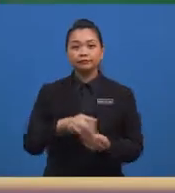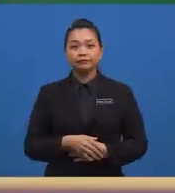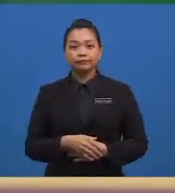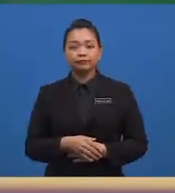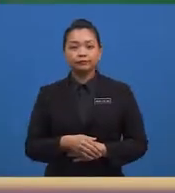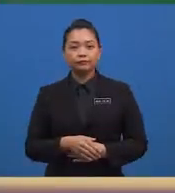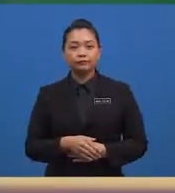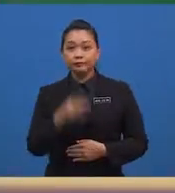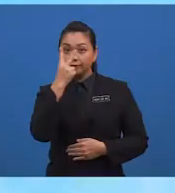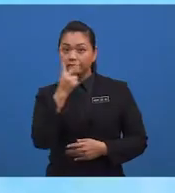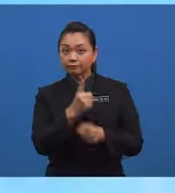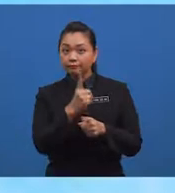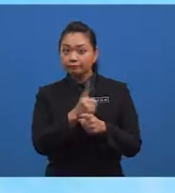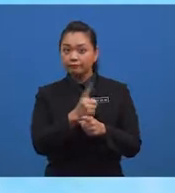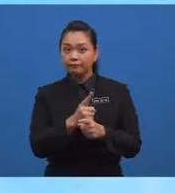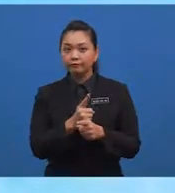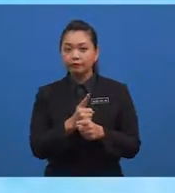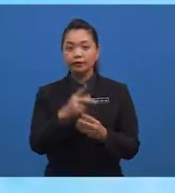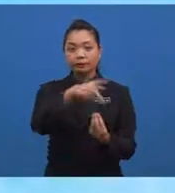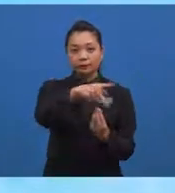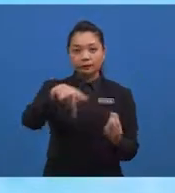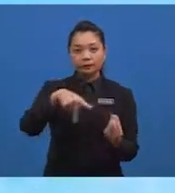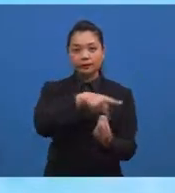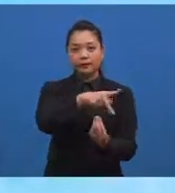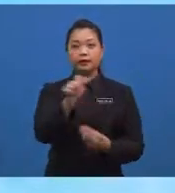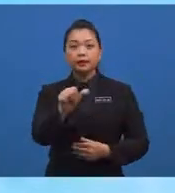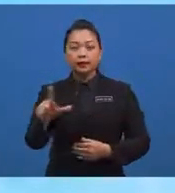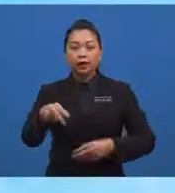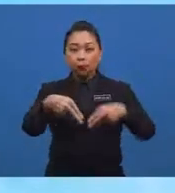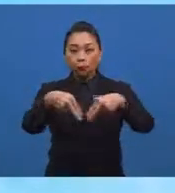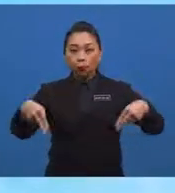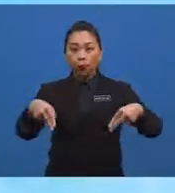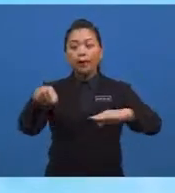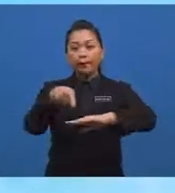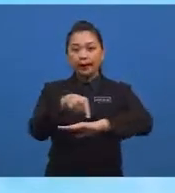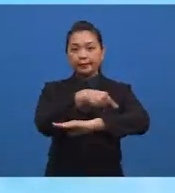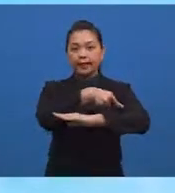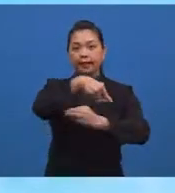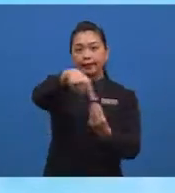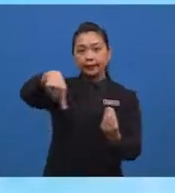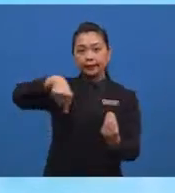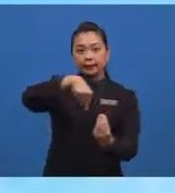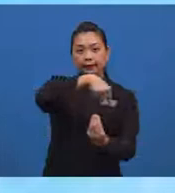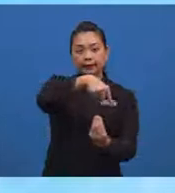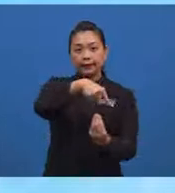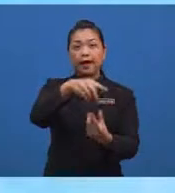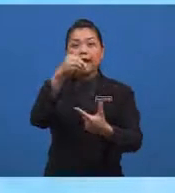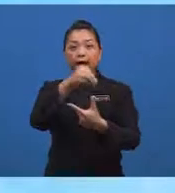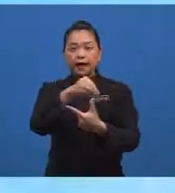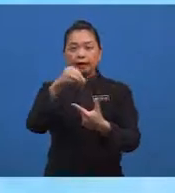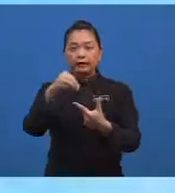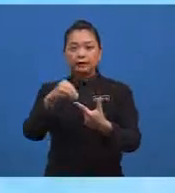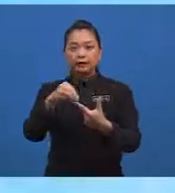Dengar baik-baik ya. Perimeter ialah ukuran panjang keliling atau ukur